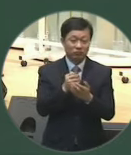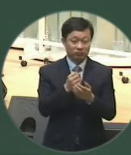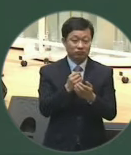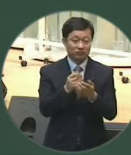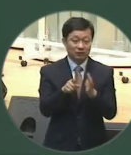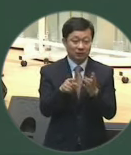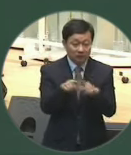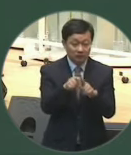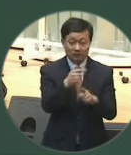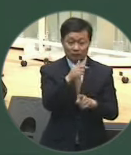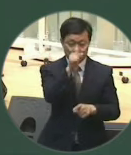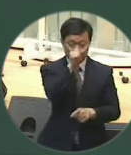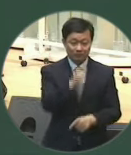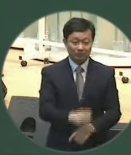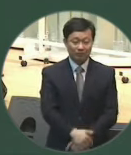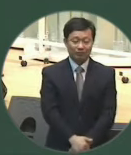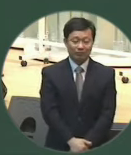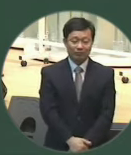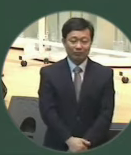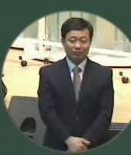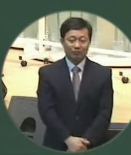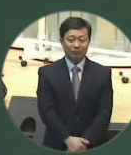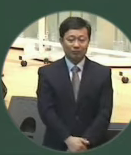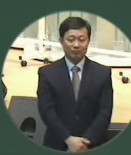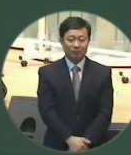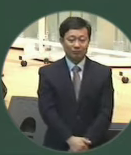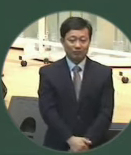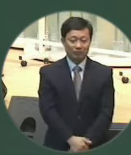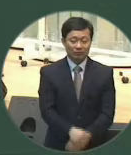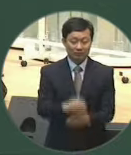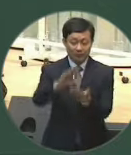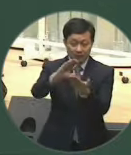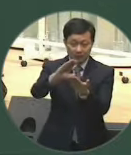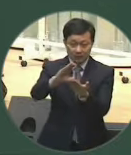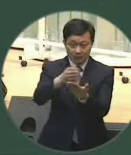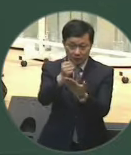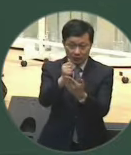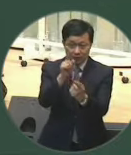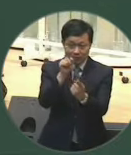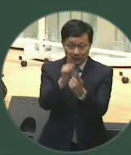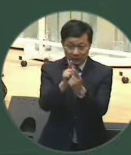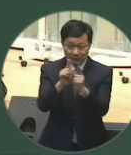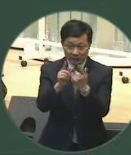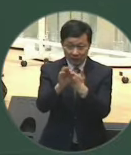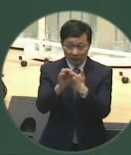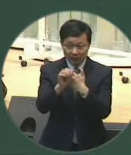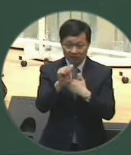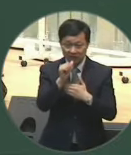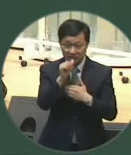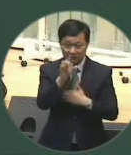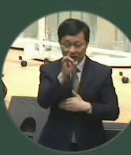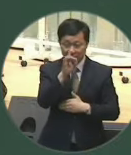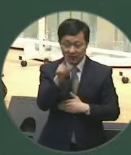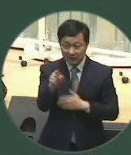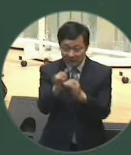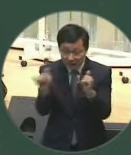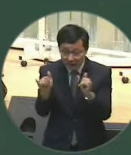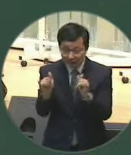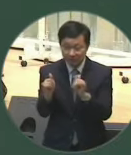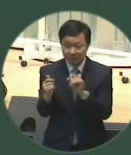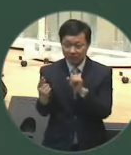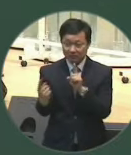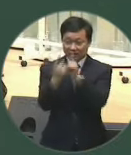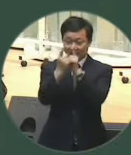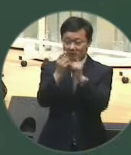hardship. I talked about the experiences. 그리스도 안 만나면 절대 안 되는 사람들이 애타게 기다리고 있다가